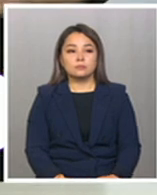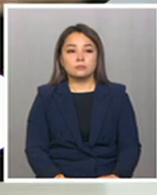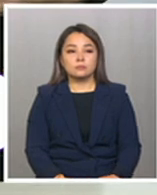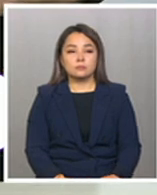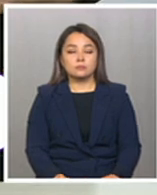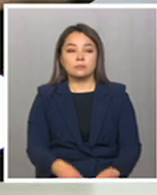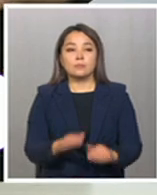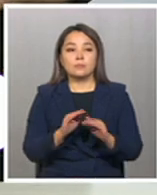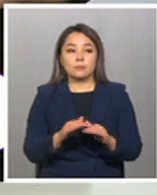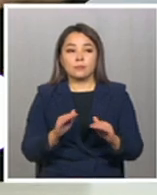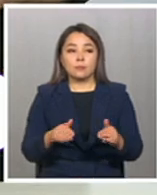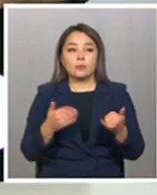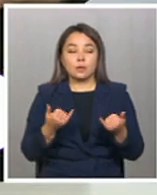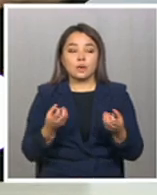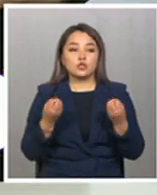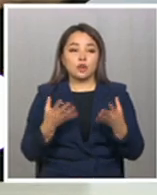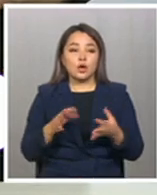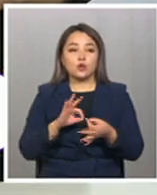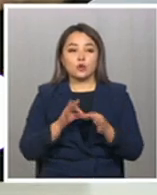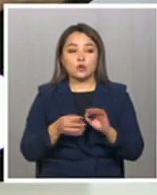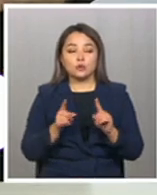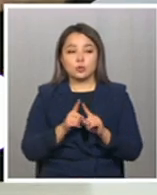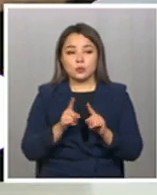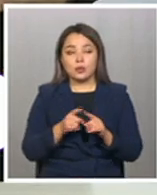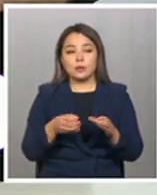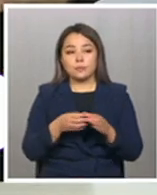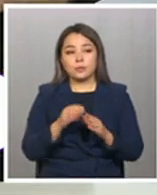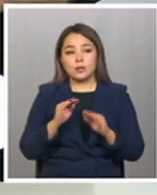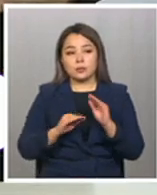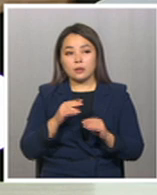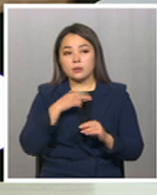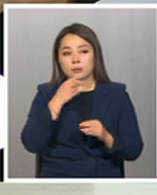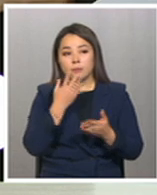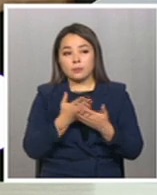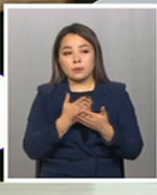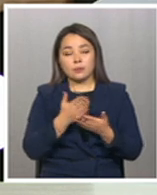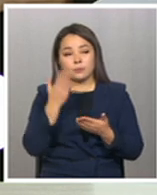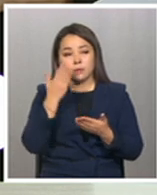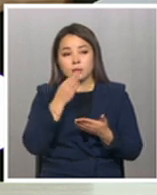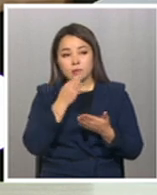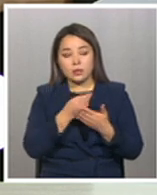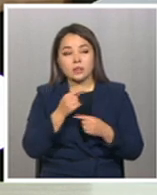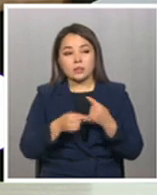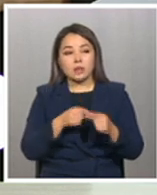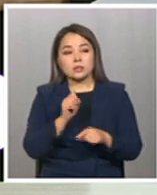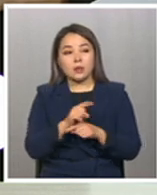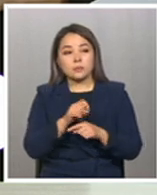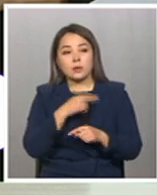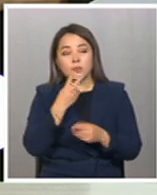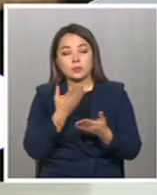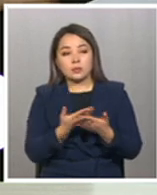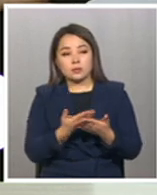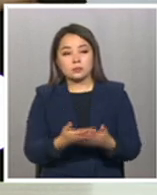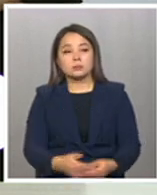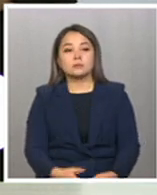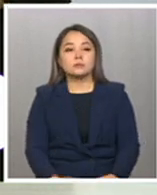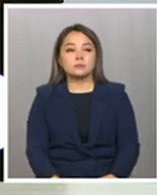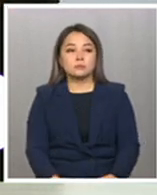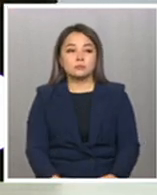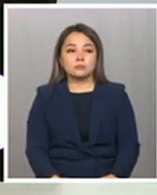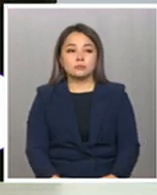Балалар, бүгінгі жай және күрделі эфирлер қасиеттеріне тоқтала отырып, келесі тапсырмаларды